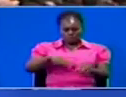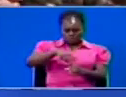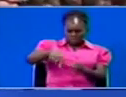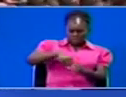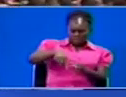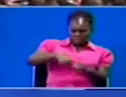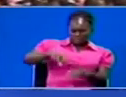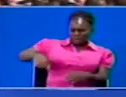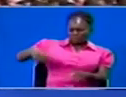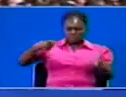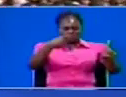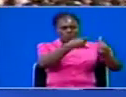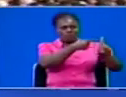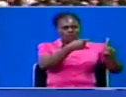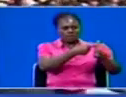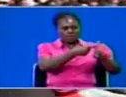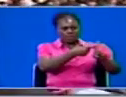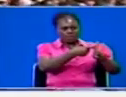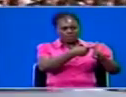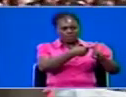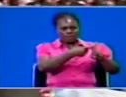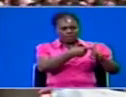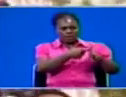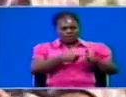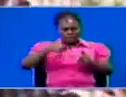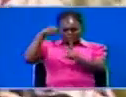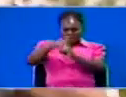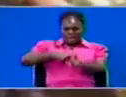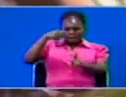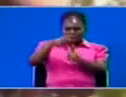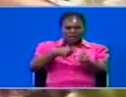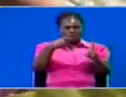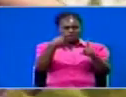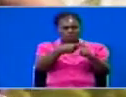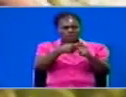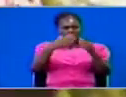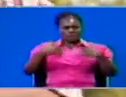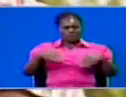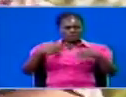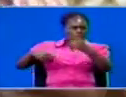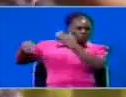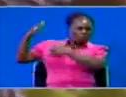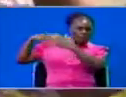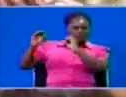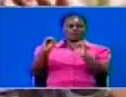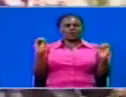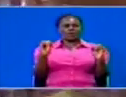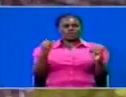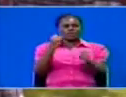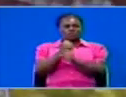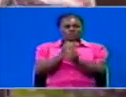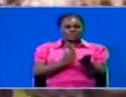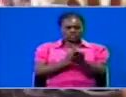katika kaunti ya Kwale. Sababu ya kutetea wa Kwale, hiyo haitaturudisha nyuma